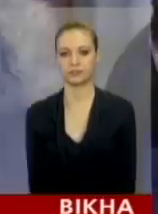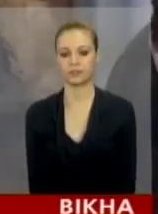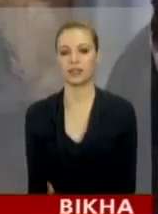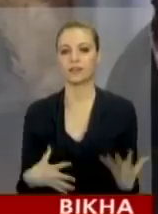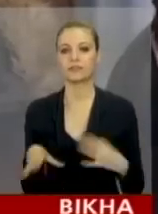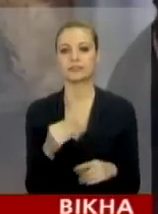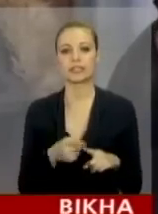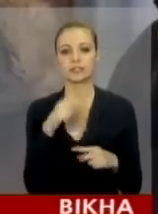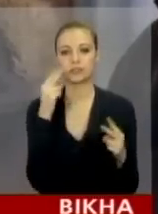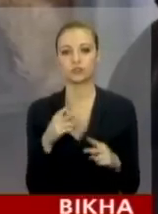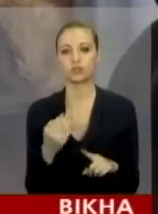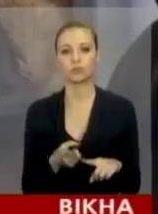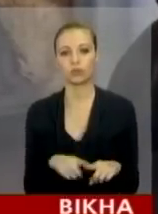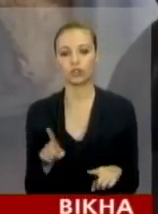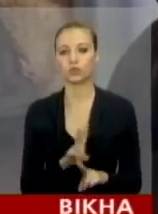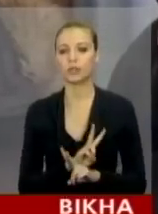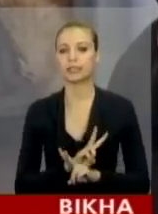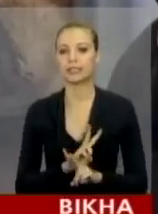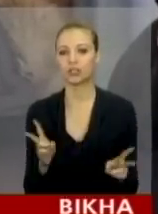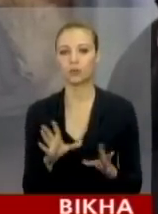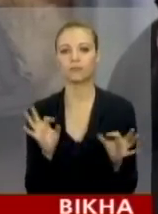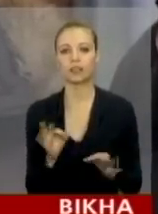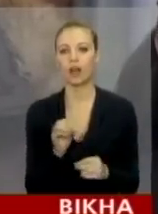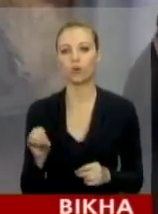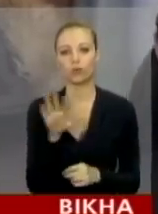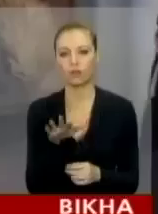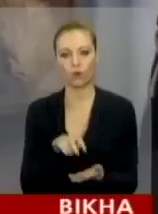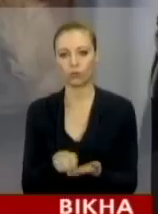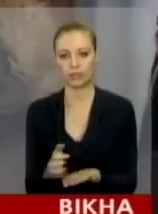Все це свідчить про те, що ніхто ні в яку Європу йти